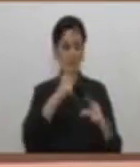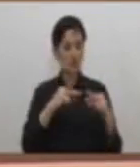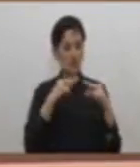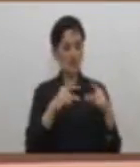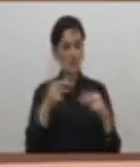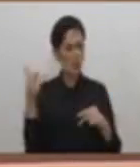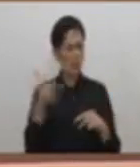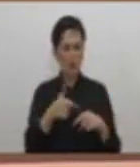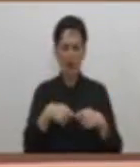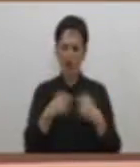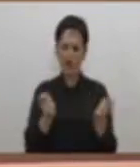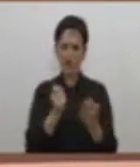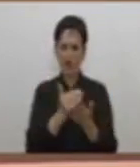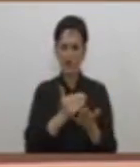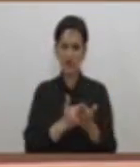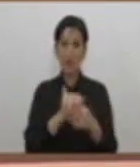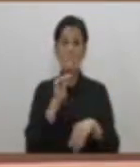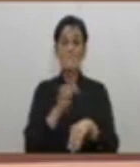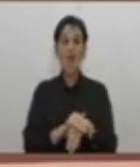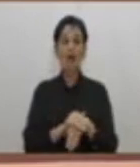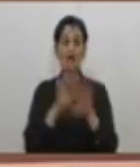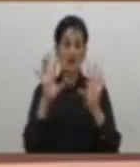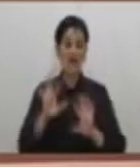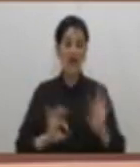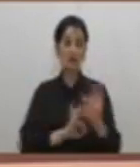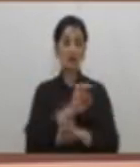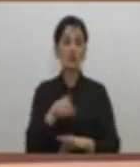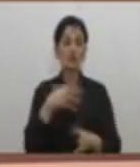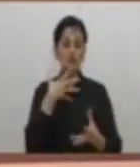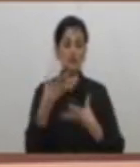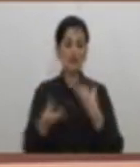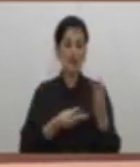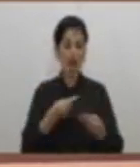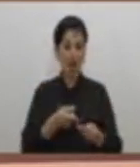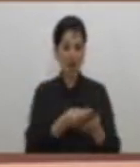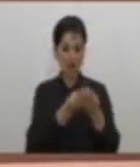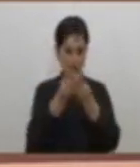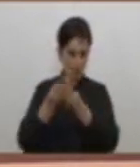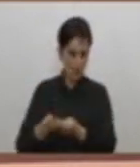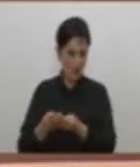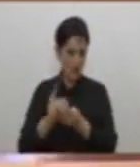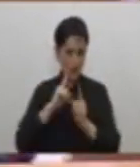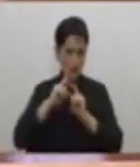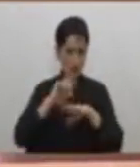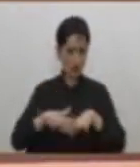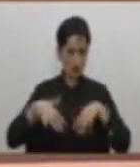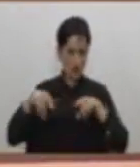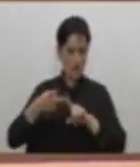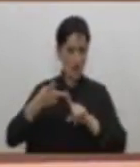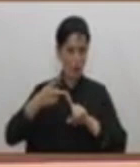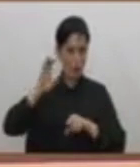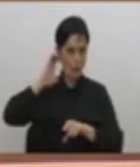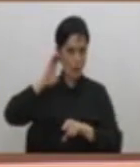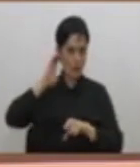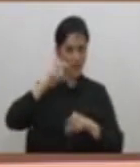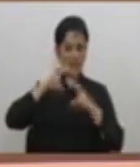უხეშად დაარღვიეს რეგლამენტი და ფაქტიურად კანონპროექტის გაყალბებული ვერსია წარუდგინეს პლენარულ სხდომას მეორე მოსმენით